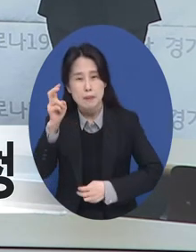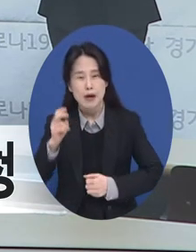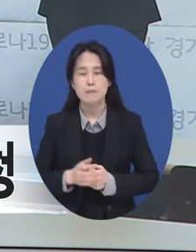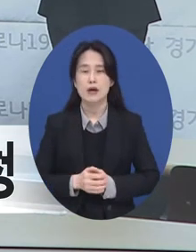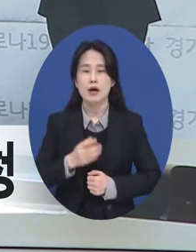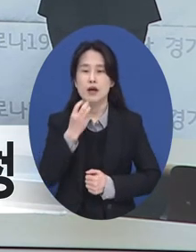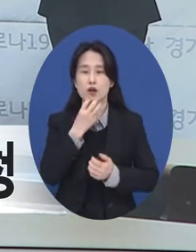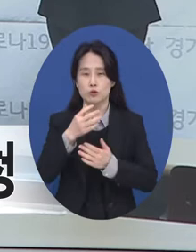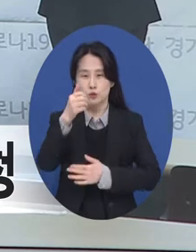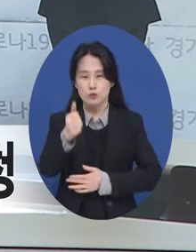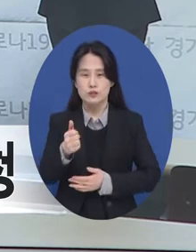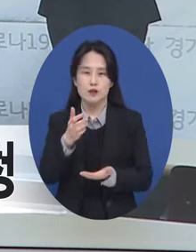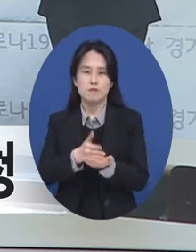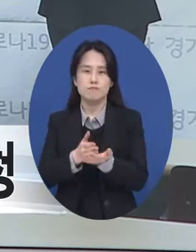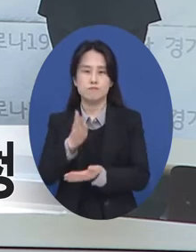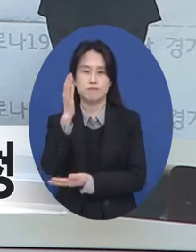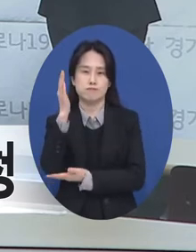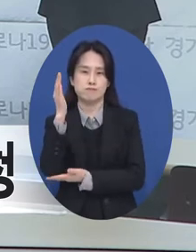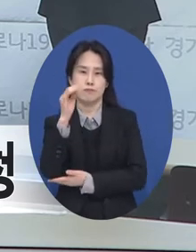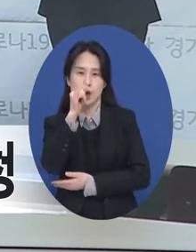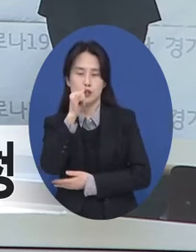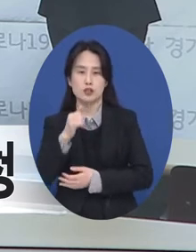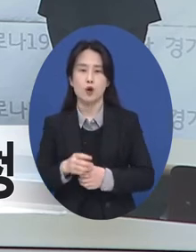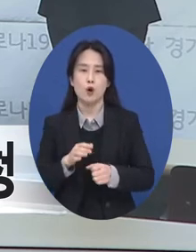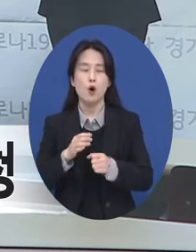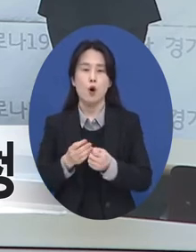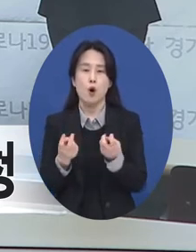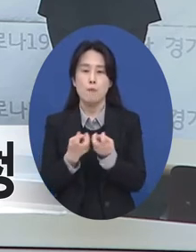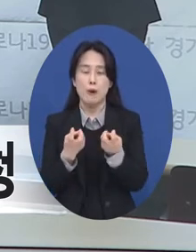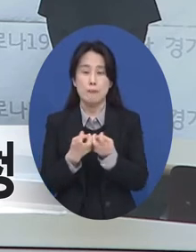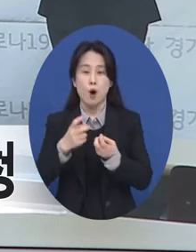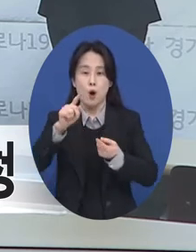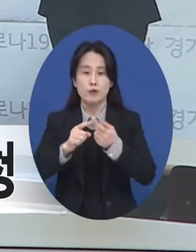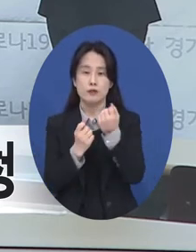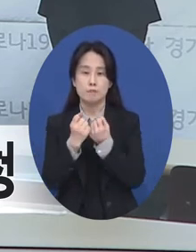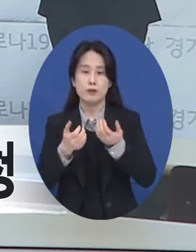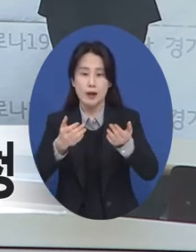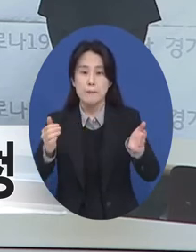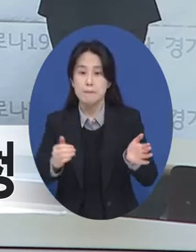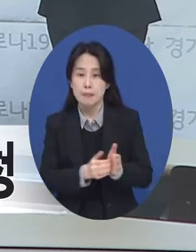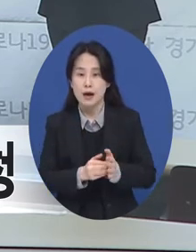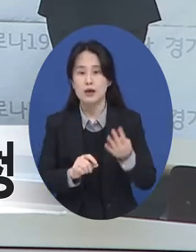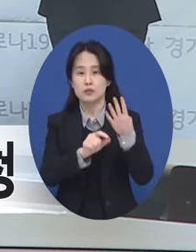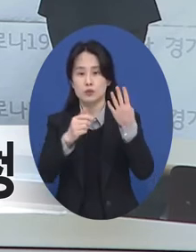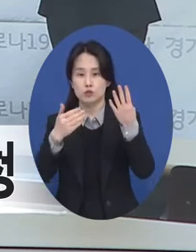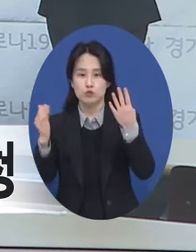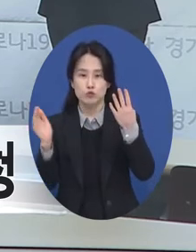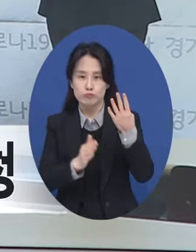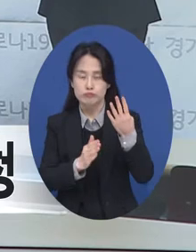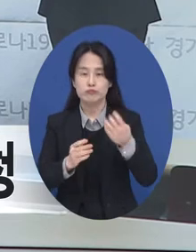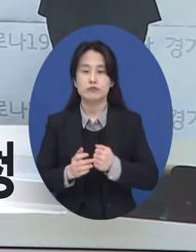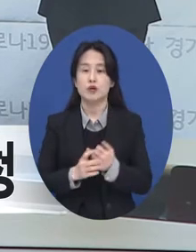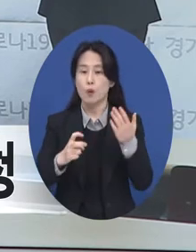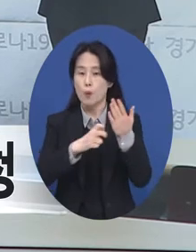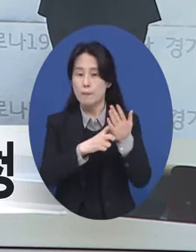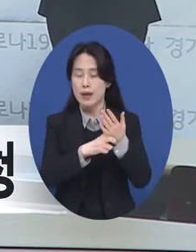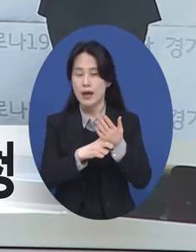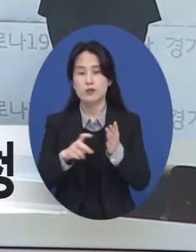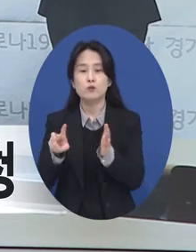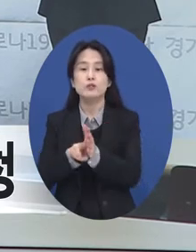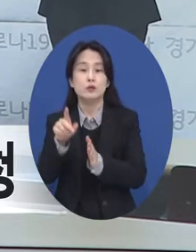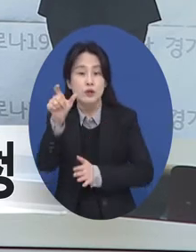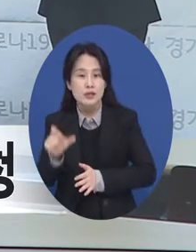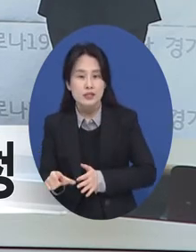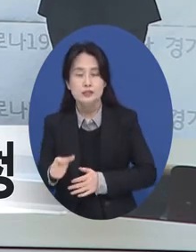이재명 경기도지사가 기자회견을 열고 지급 방법을 설명했는데요. 오는 9일부터 경기 지역 화폐나 신용카드